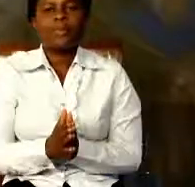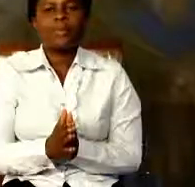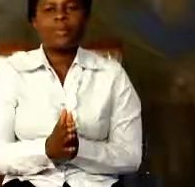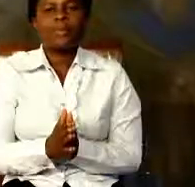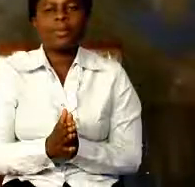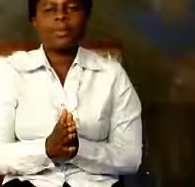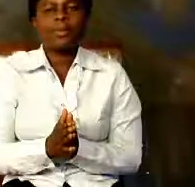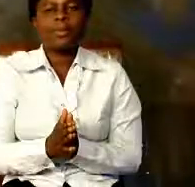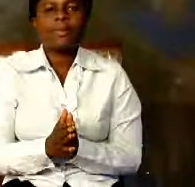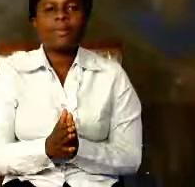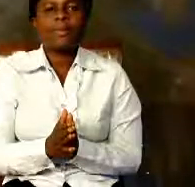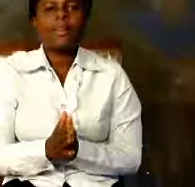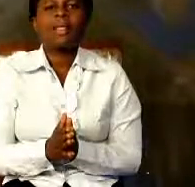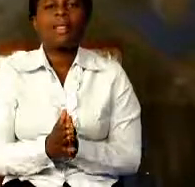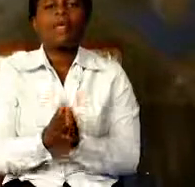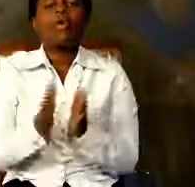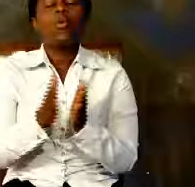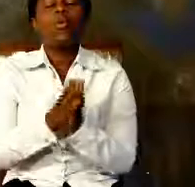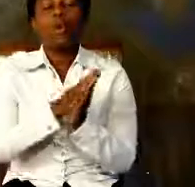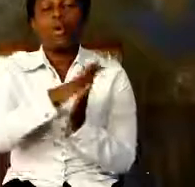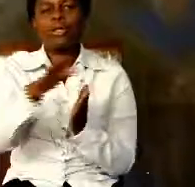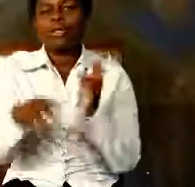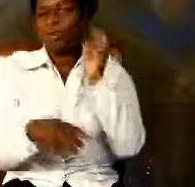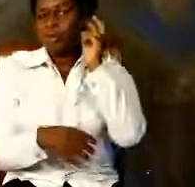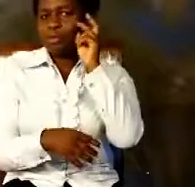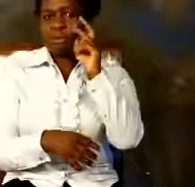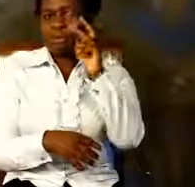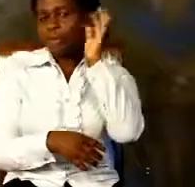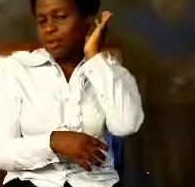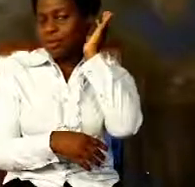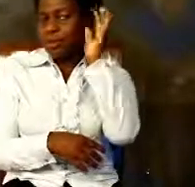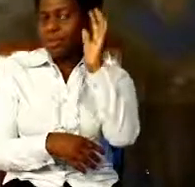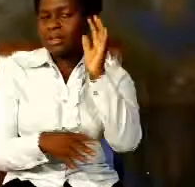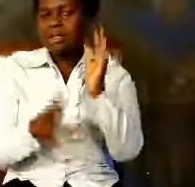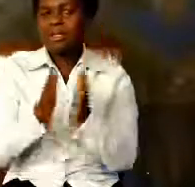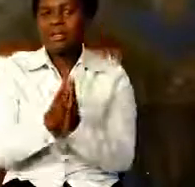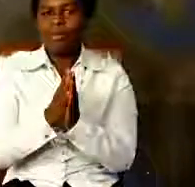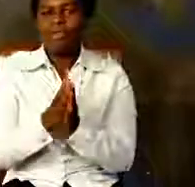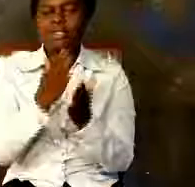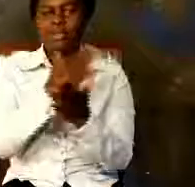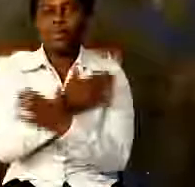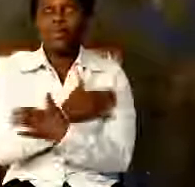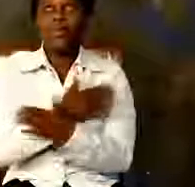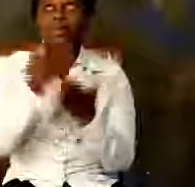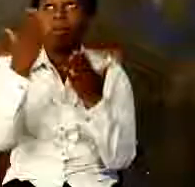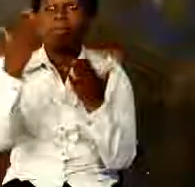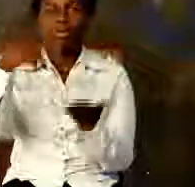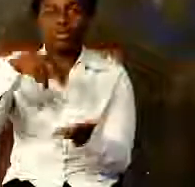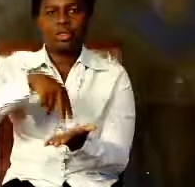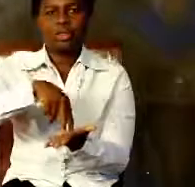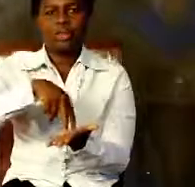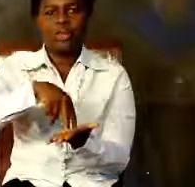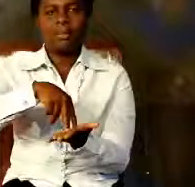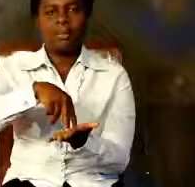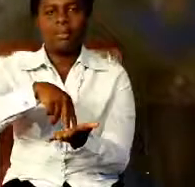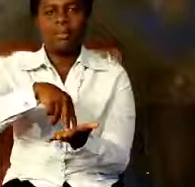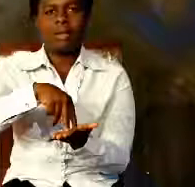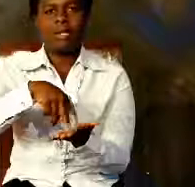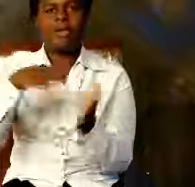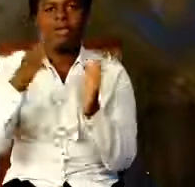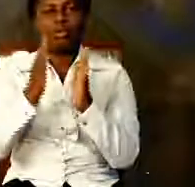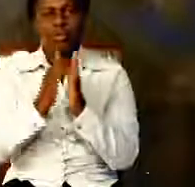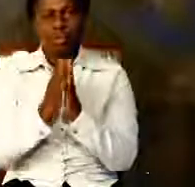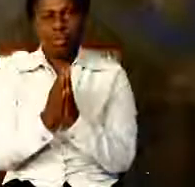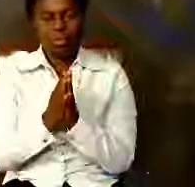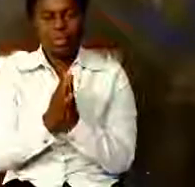Basi ndugu wapendwa mnaotutazama na kutusikiliza, ninawasihi kwa neema ya Mungu tusimame mahali tulipo